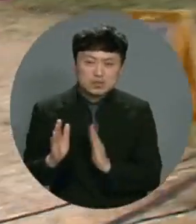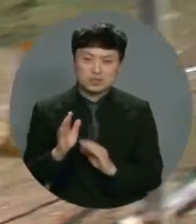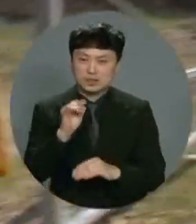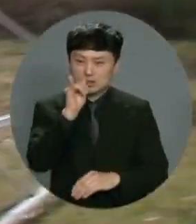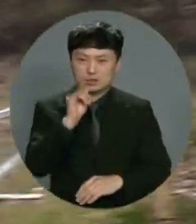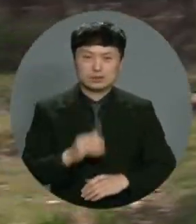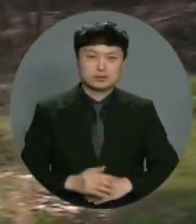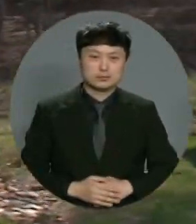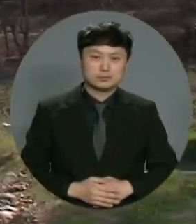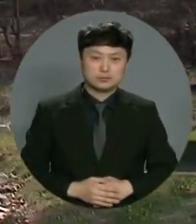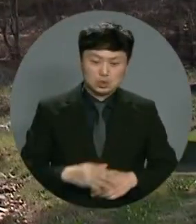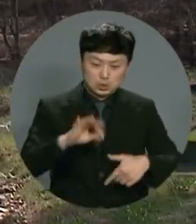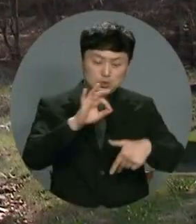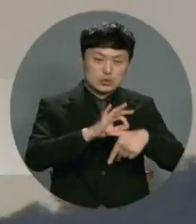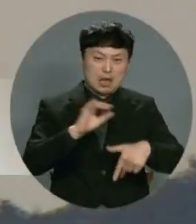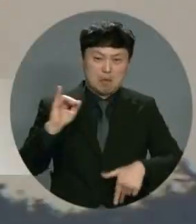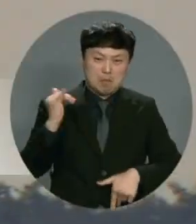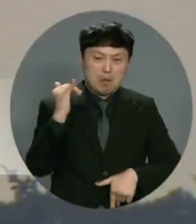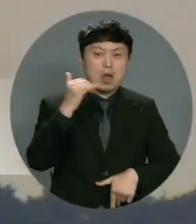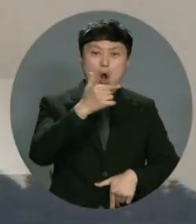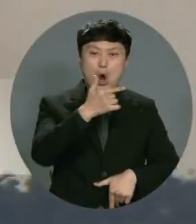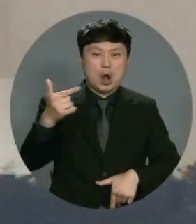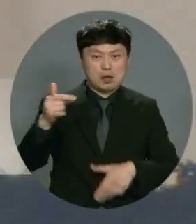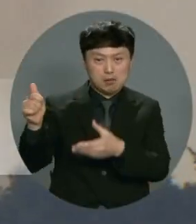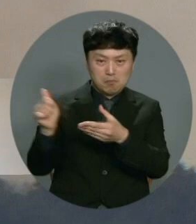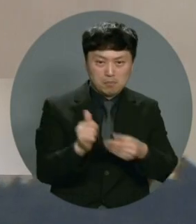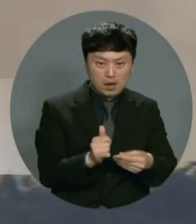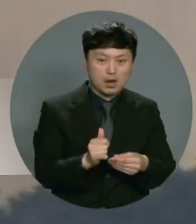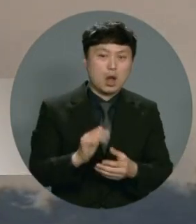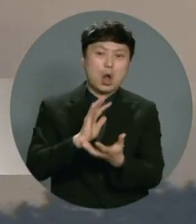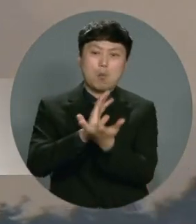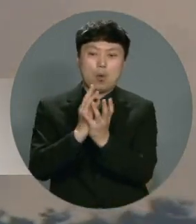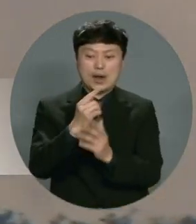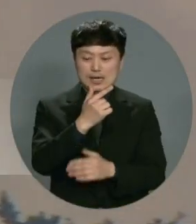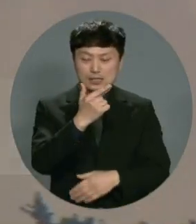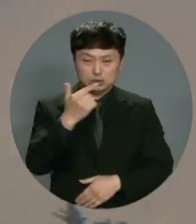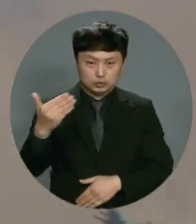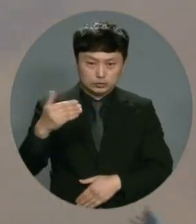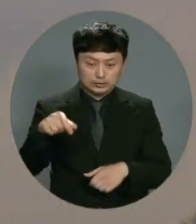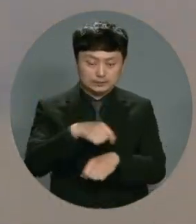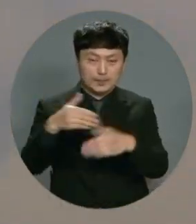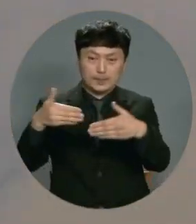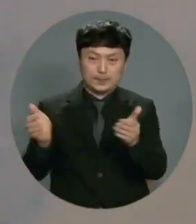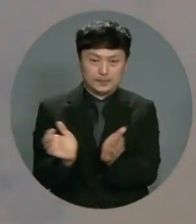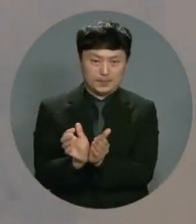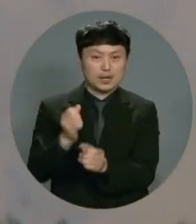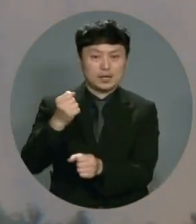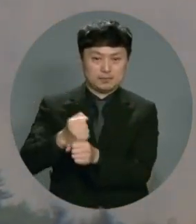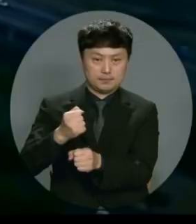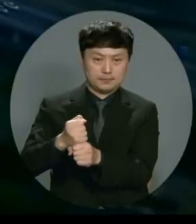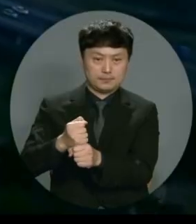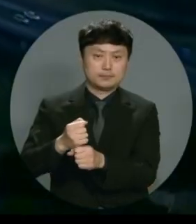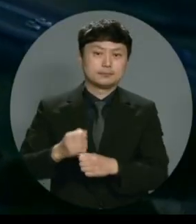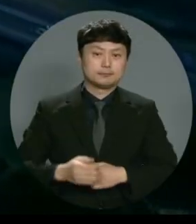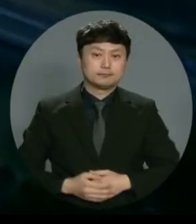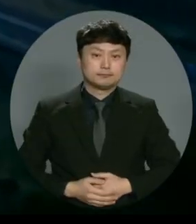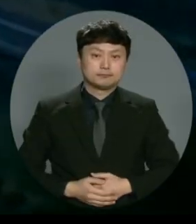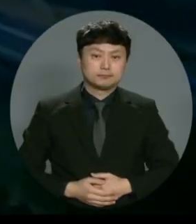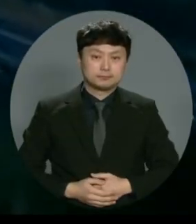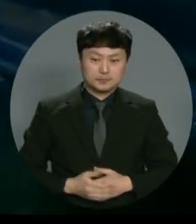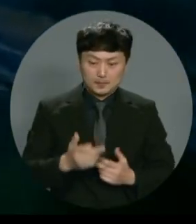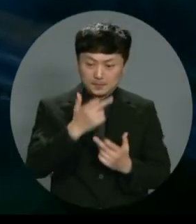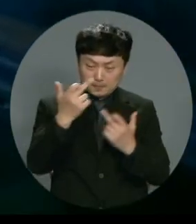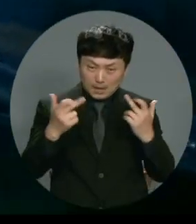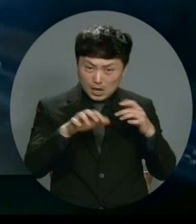있습니다. 울진에 초대형 헬기를 도입하고 봉화엔 119 산불 특수 대응단을 새로 만들었습니다.